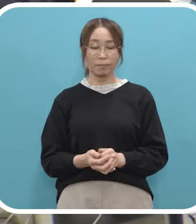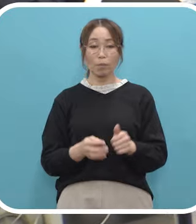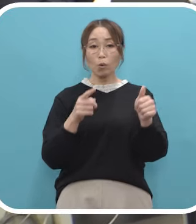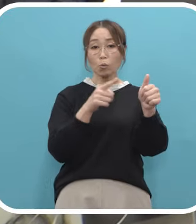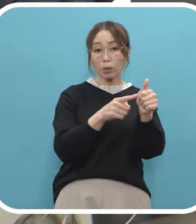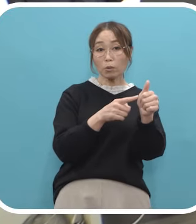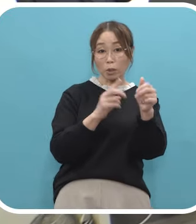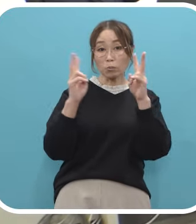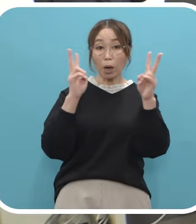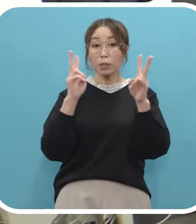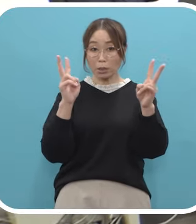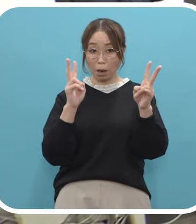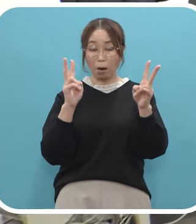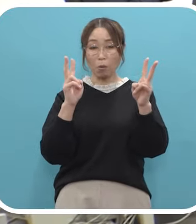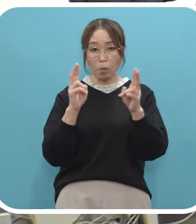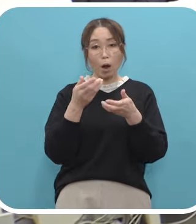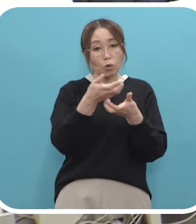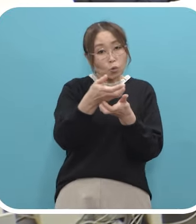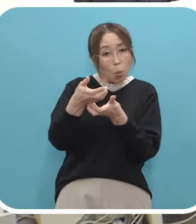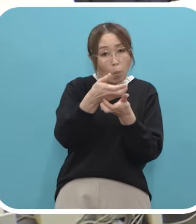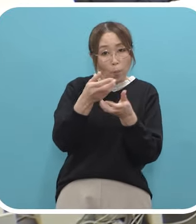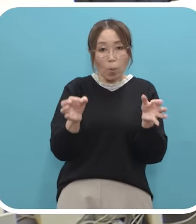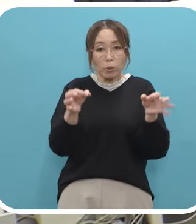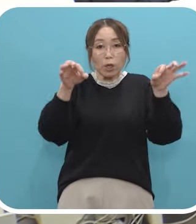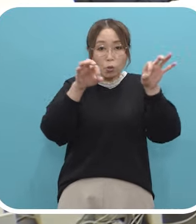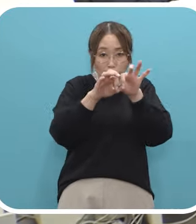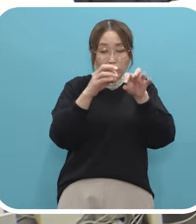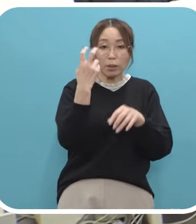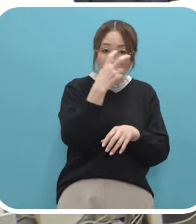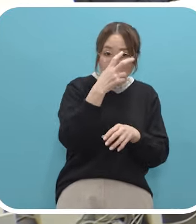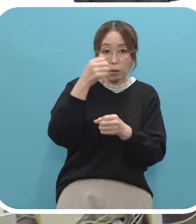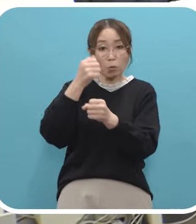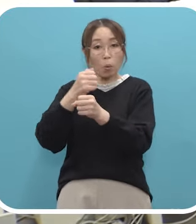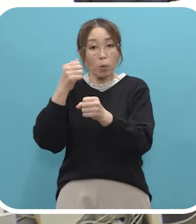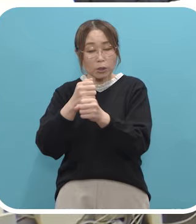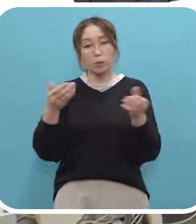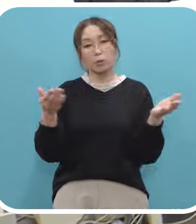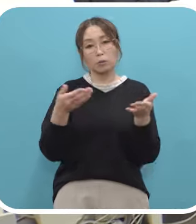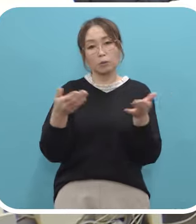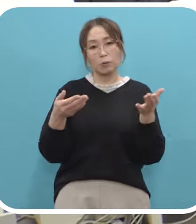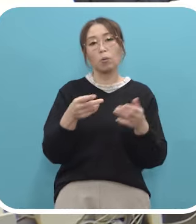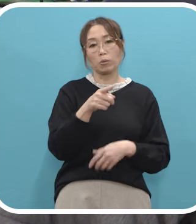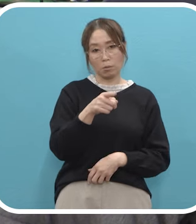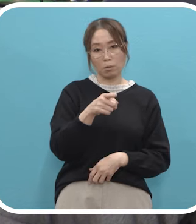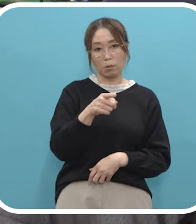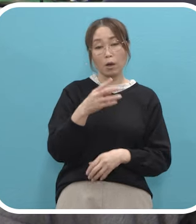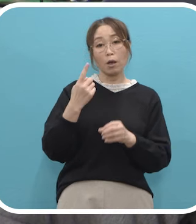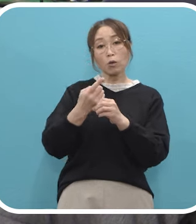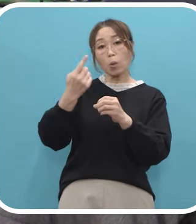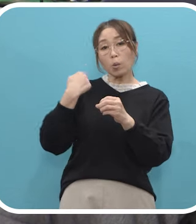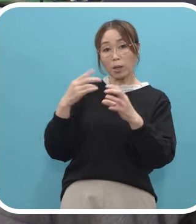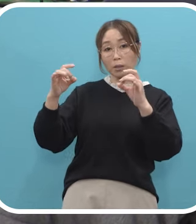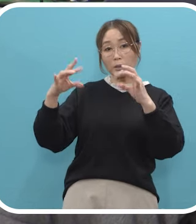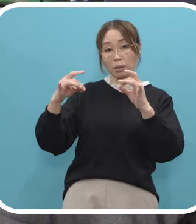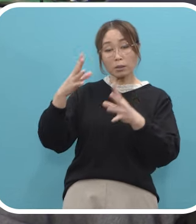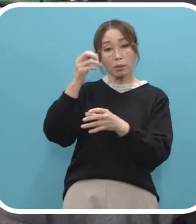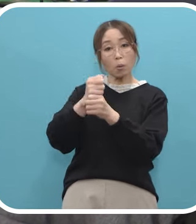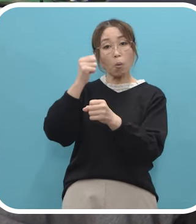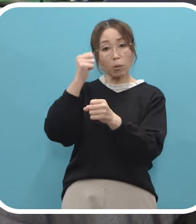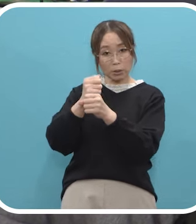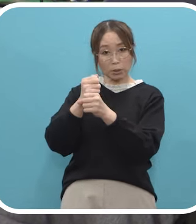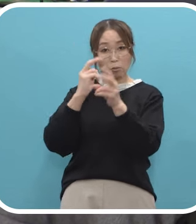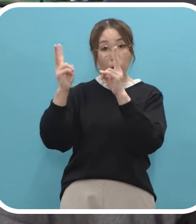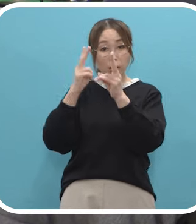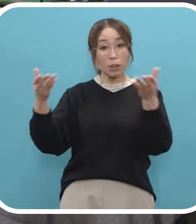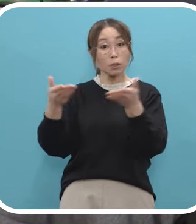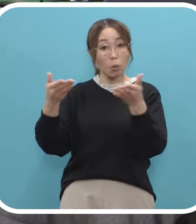深澤さんの会社では主に消防設備の点検や工事を行っているんだけど、去年電気工事を行う会社